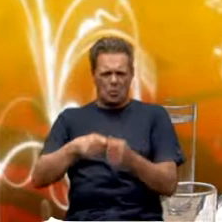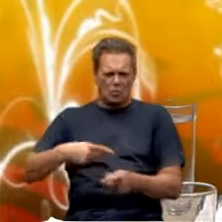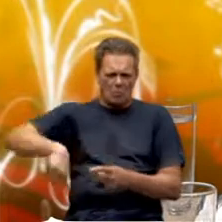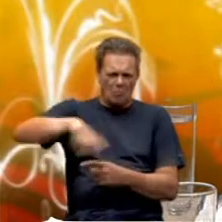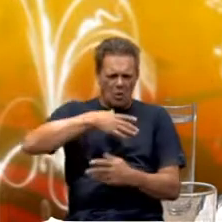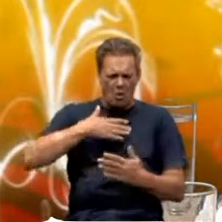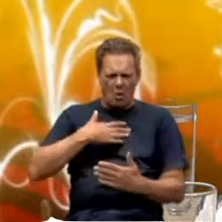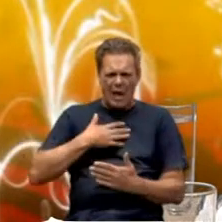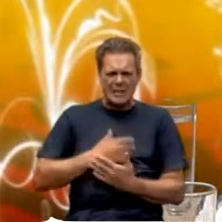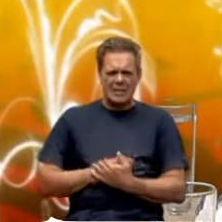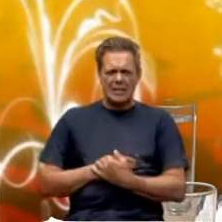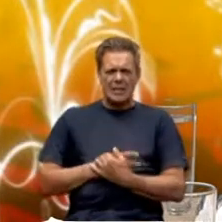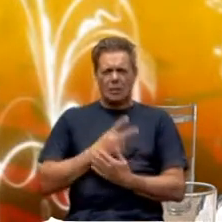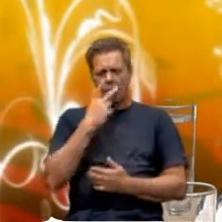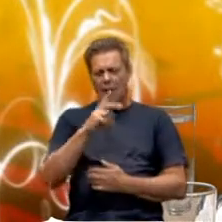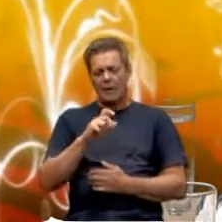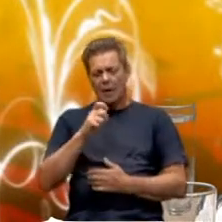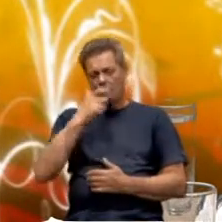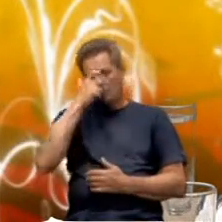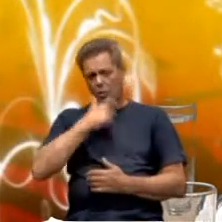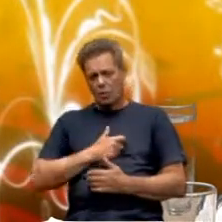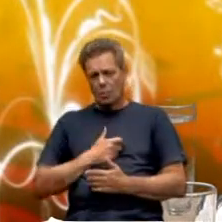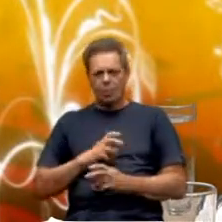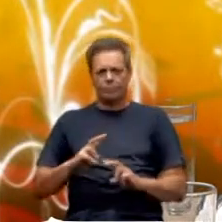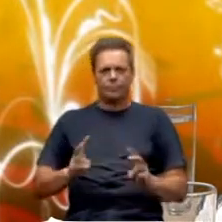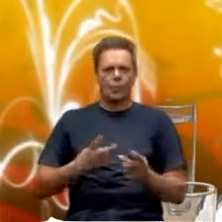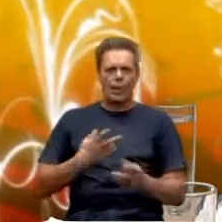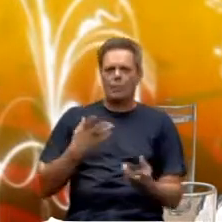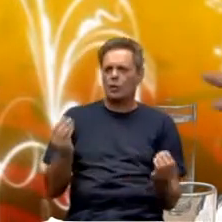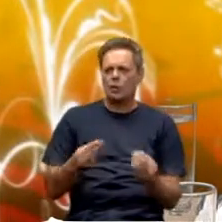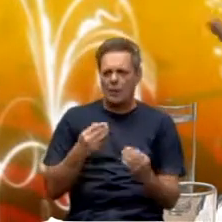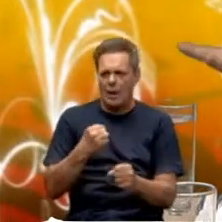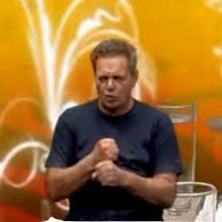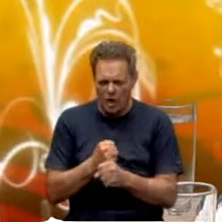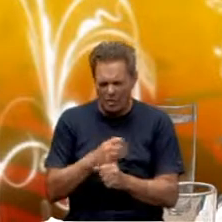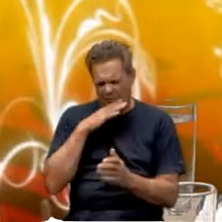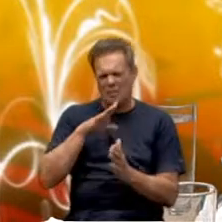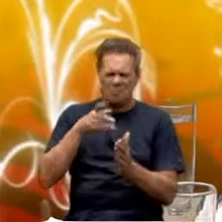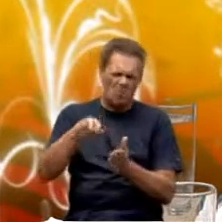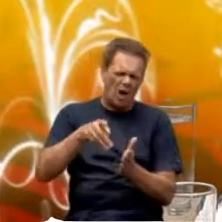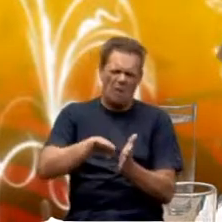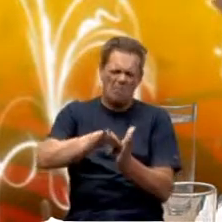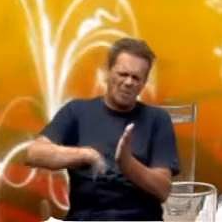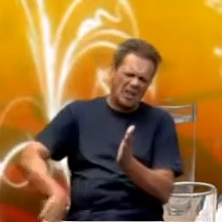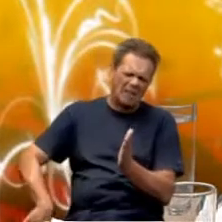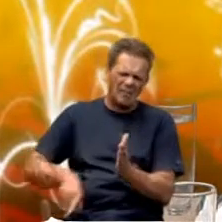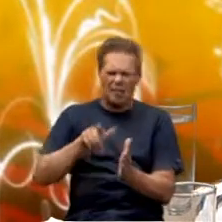gleda osobu koja ne može kao on sa jednim meprizom. To se zove podcjenjivanjem ili nečim. To je pregrozno. Na tome